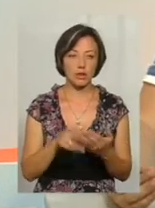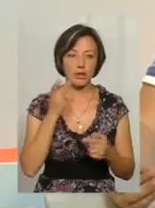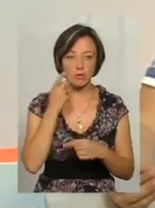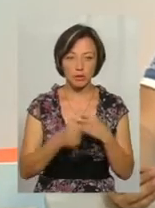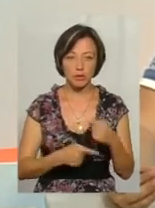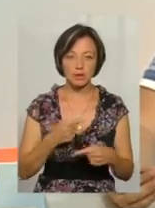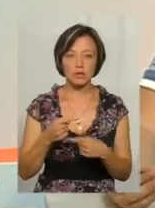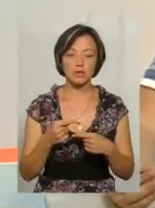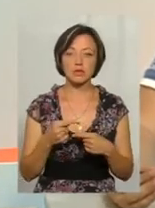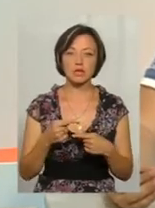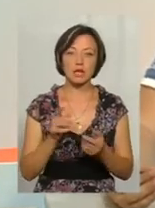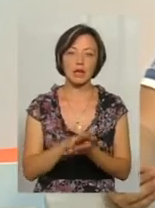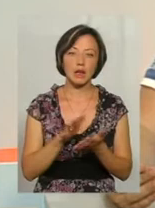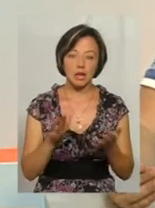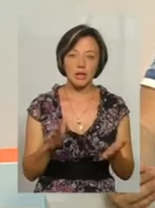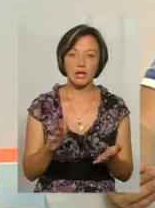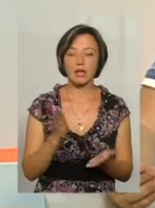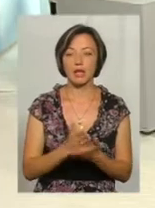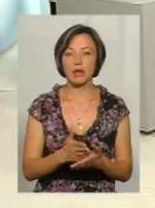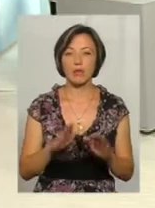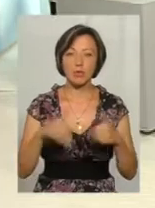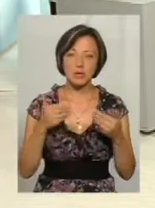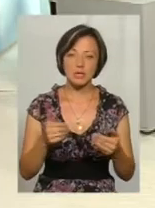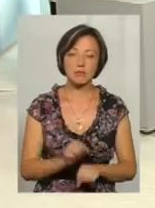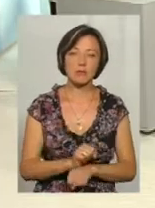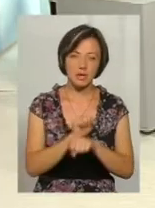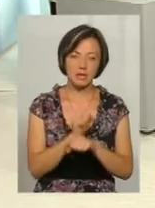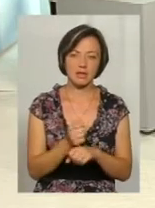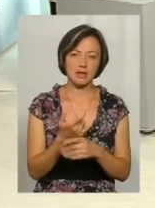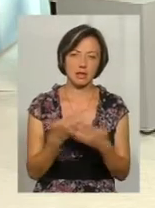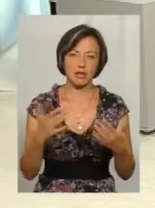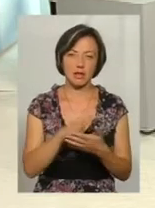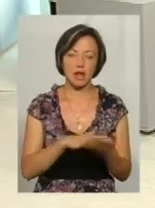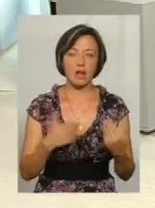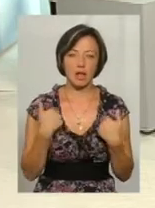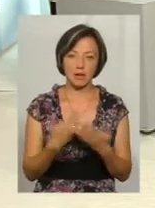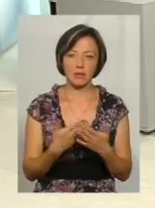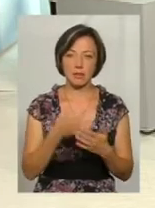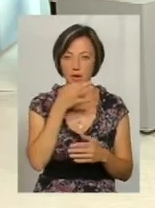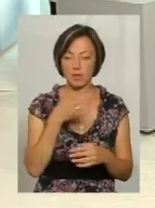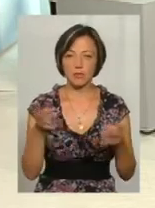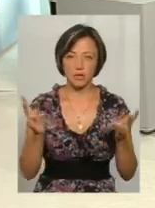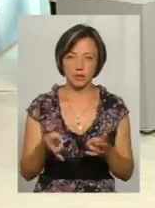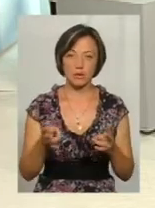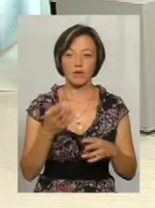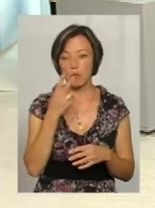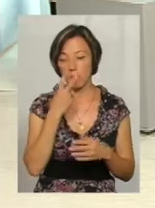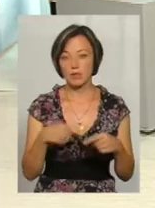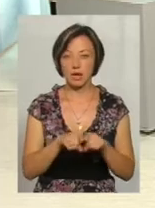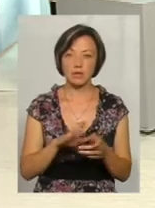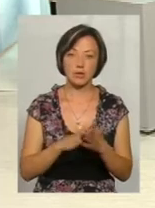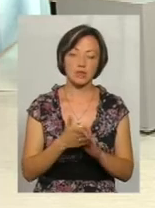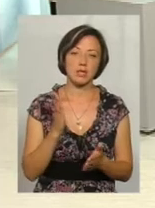суцільні критики, є методи пропозиції, є методи мітингів, пікетів і так далі. Ну, я, наприклад, прихильник, що потрібно. Окей, ми побачили, є така